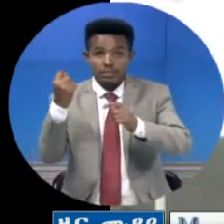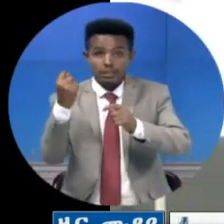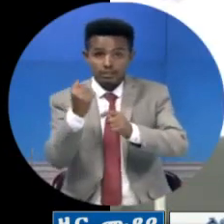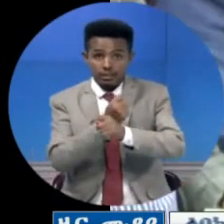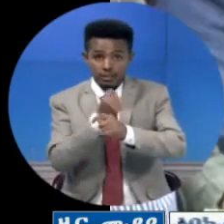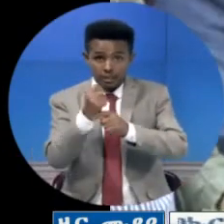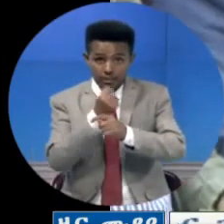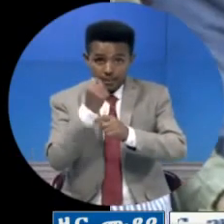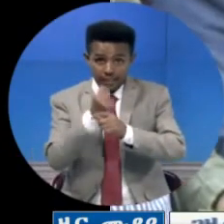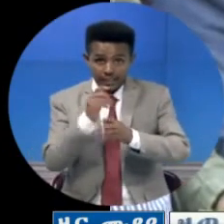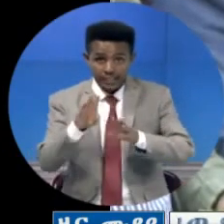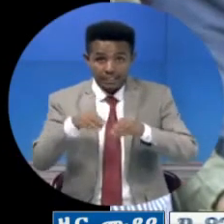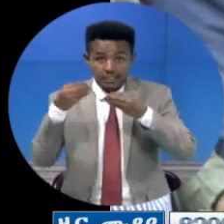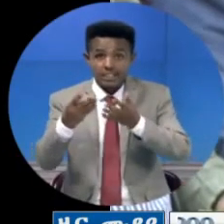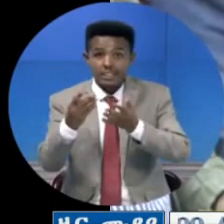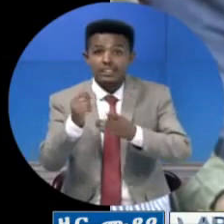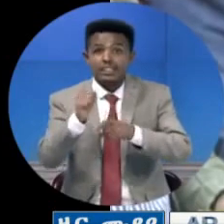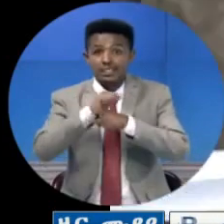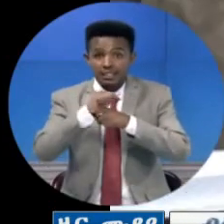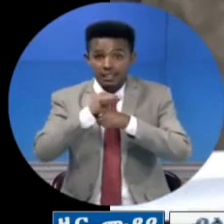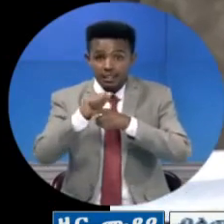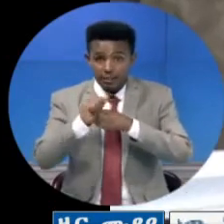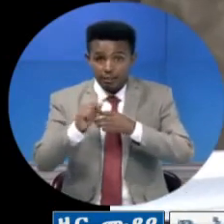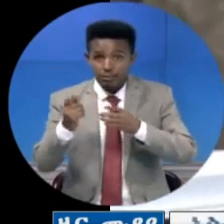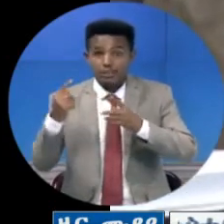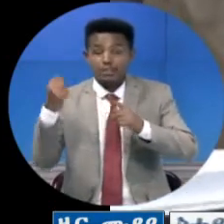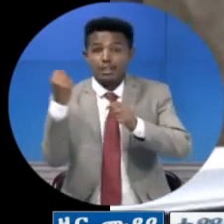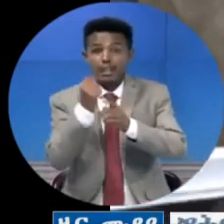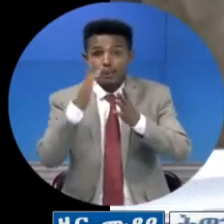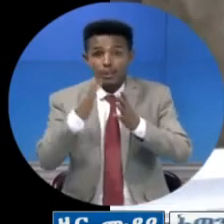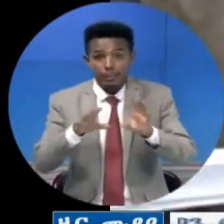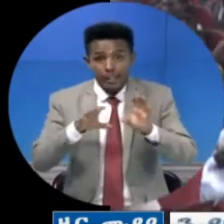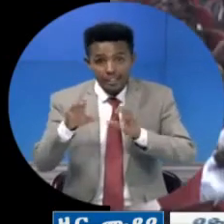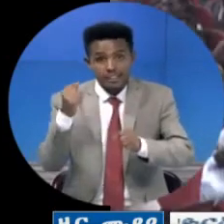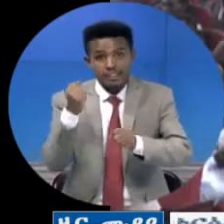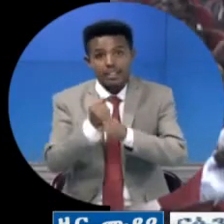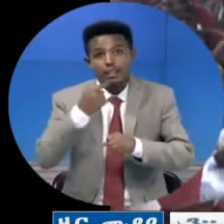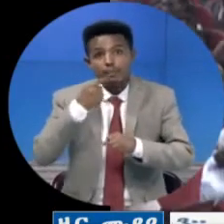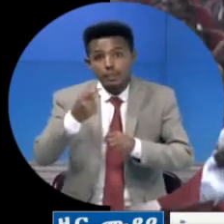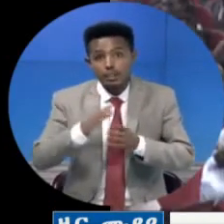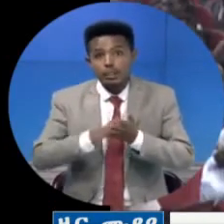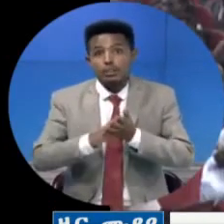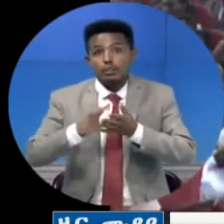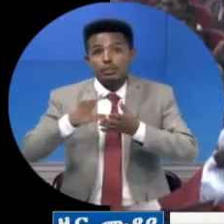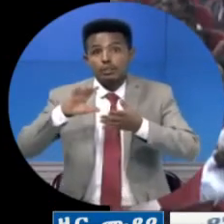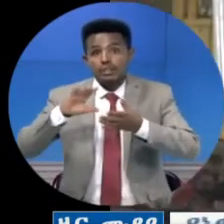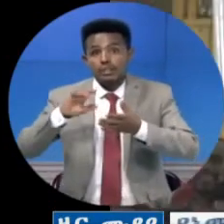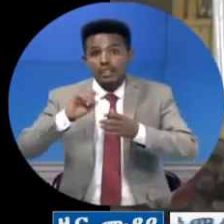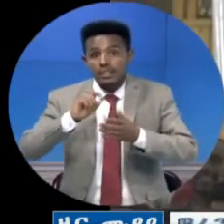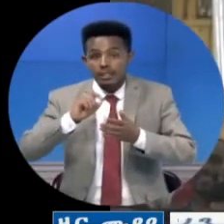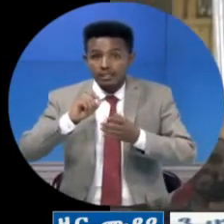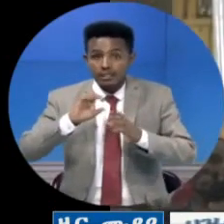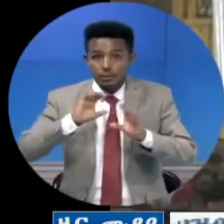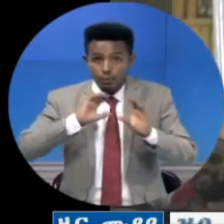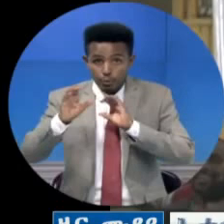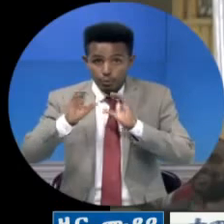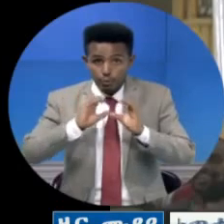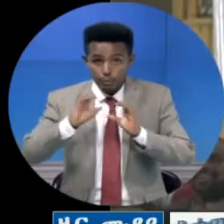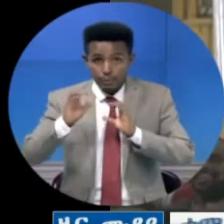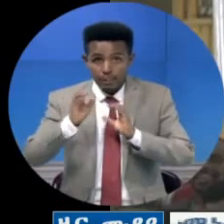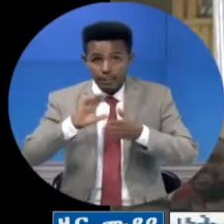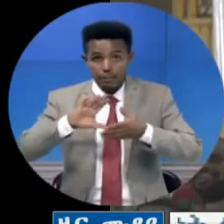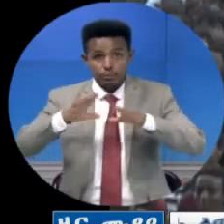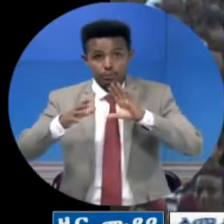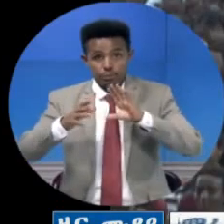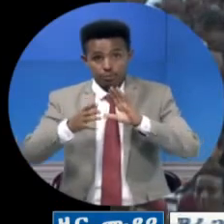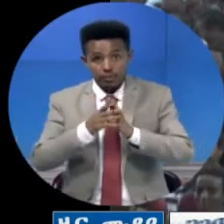መነሻ አድርገን ግንዛቤ ለመፍጠር ተግባራዊ ለማድረግ እንሰራለን ብለዋል። ዘገባው የጎንደር ከተማ አስተዳደር የመንግስት ኮሙኒኬሽን ጉዳዮች